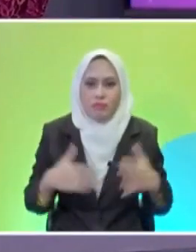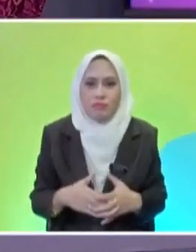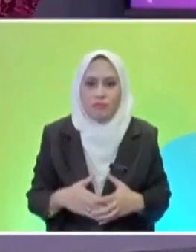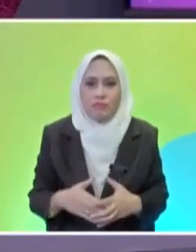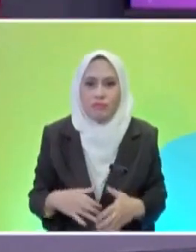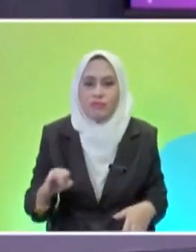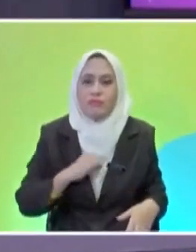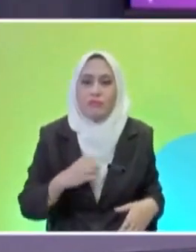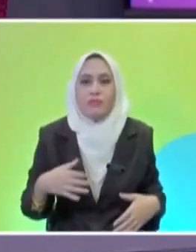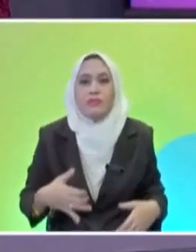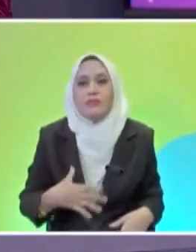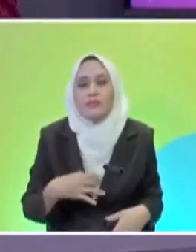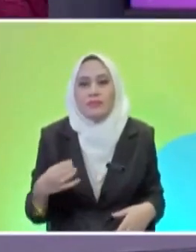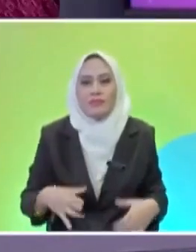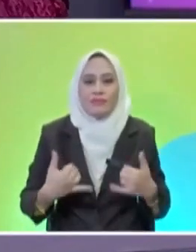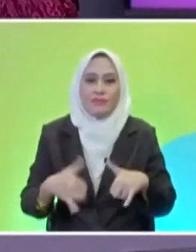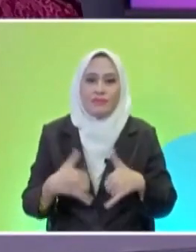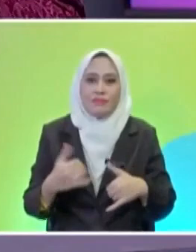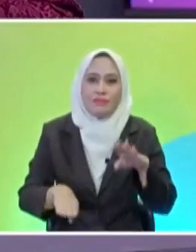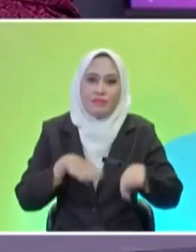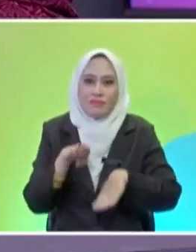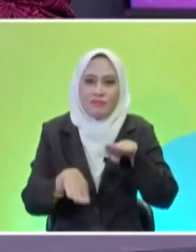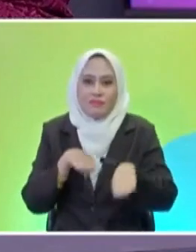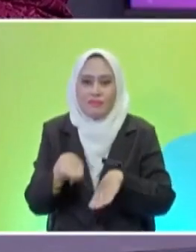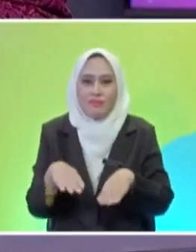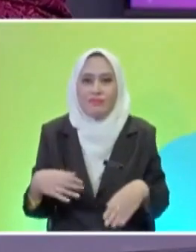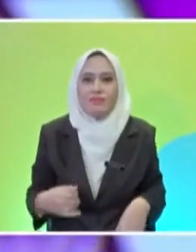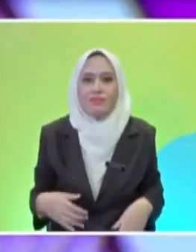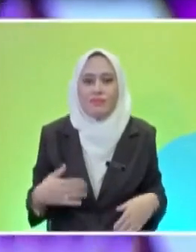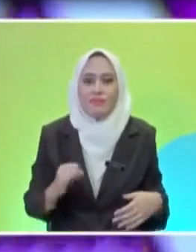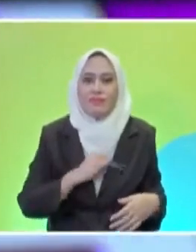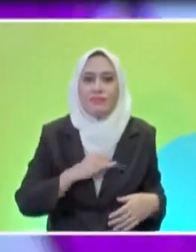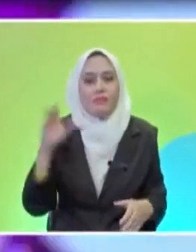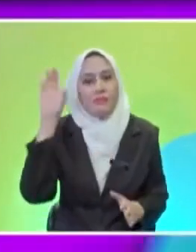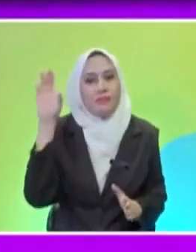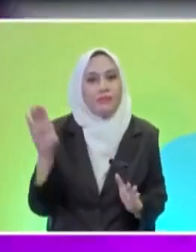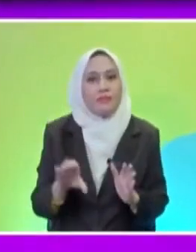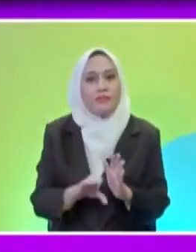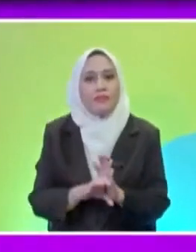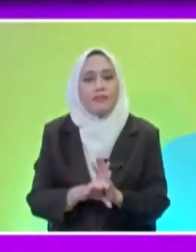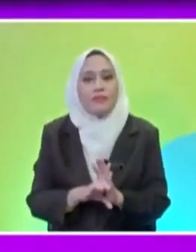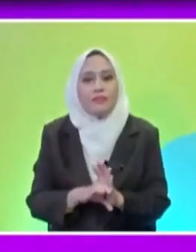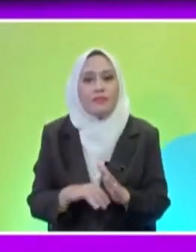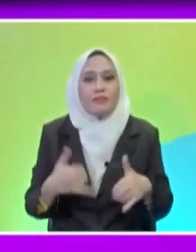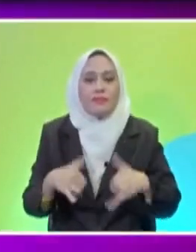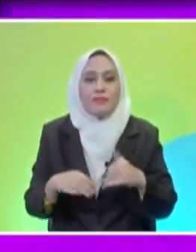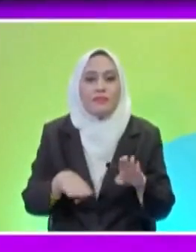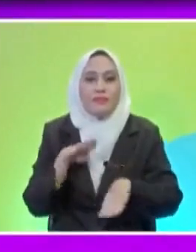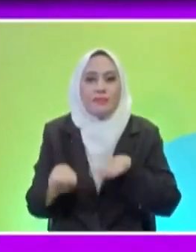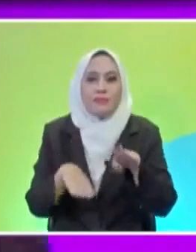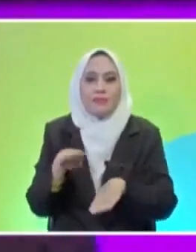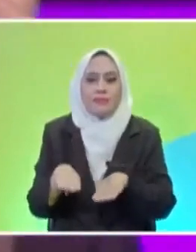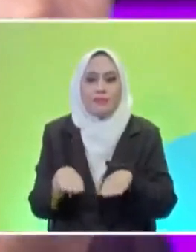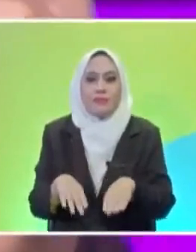main basikal, cikgu. Hanif suka main basikal? Saya nampak ada gambar sini main basikal. Boleh. Waktu petang kita boleh main